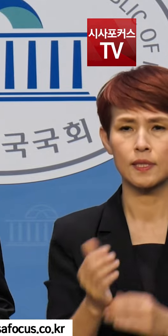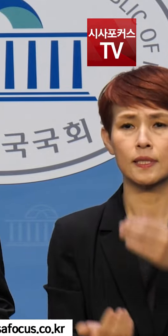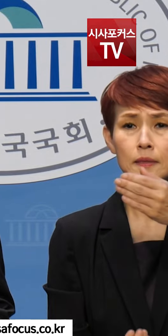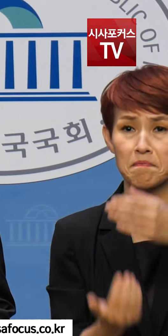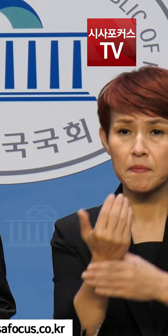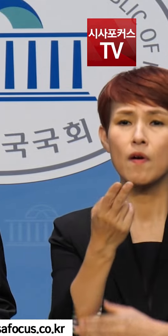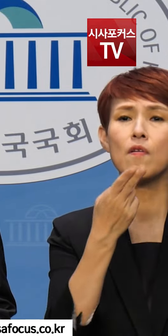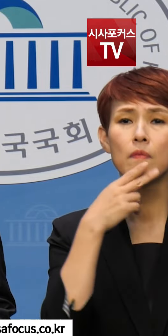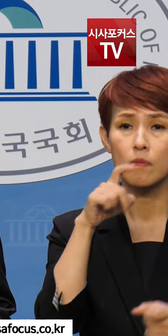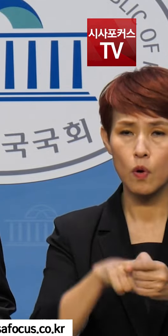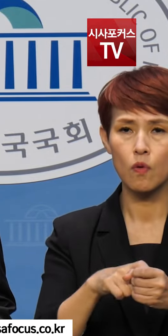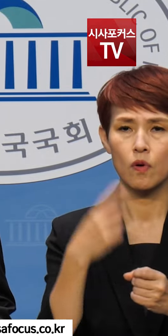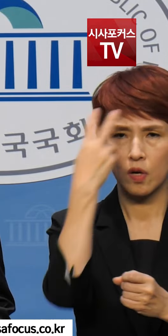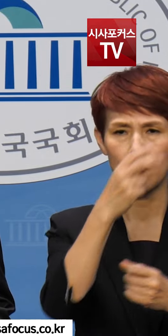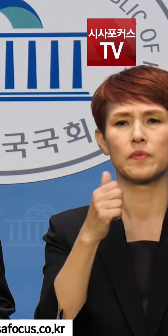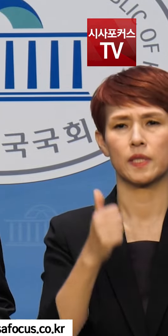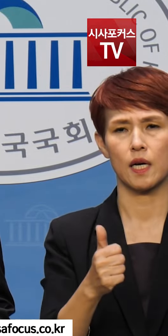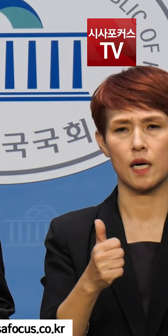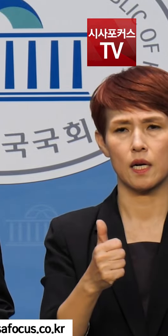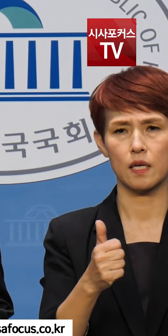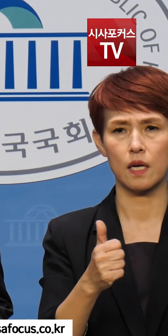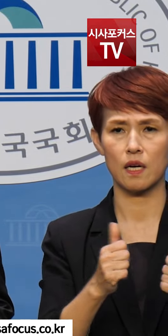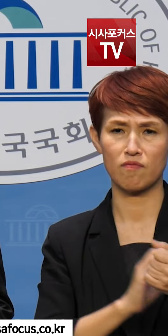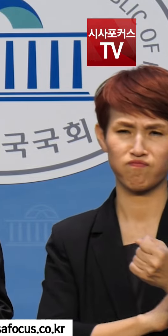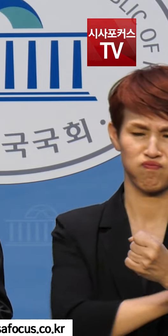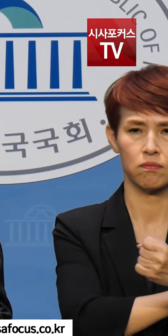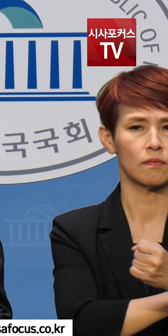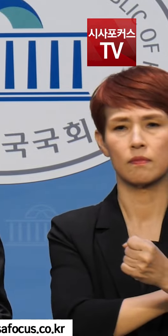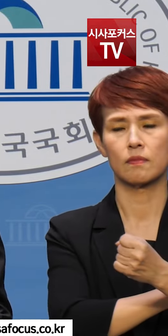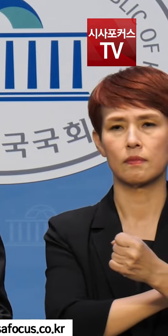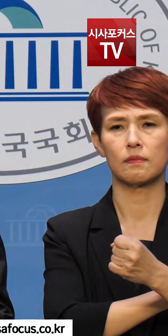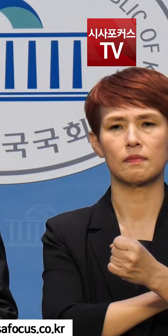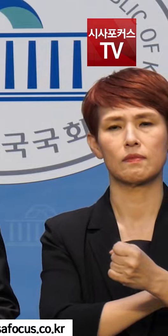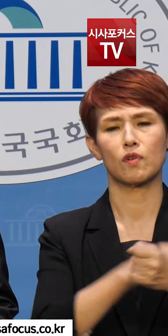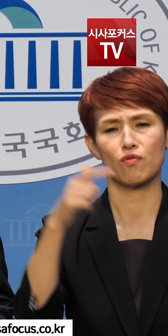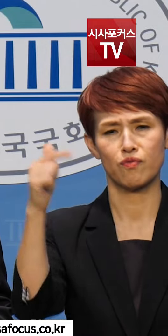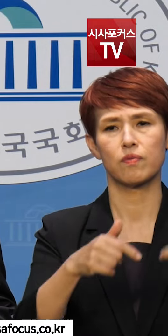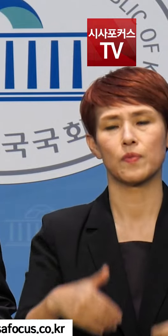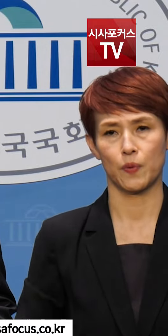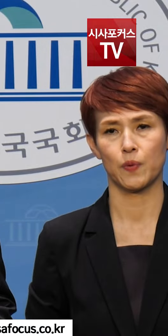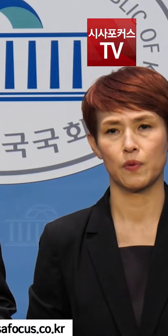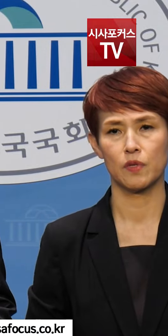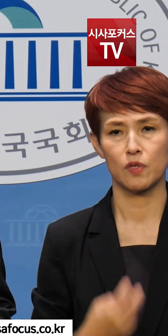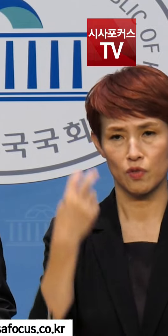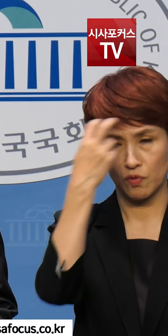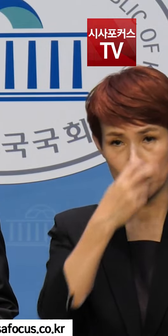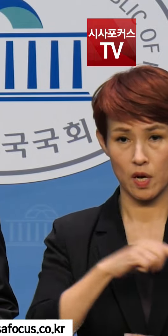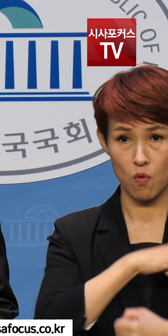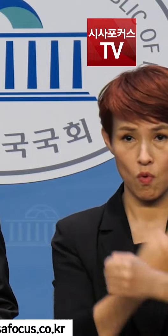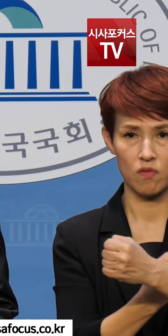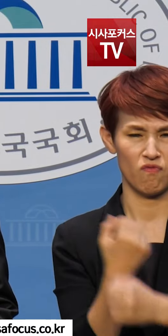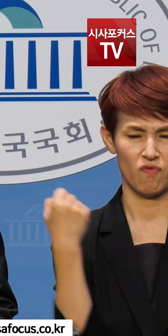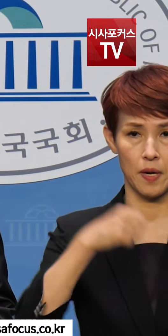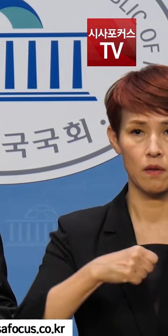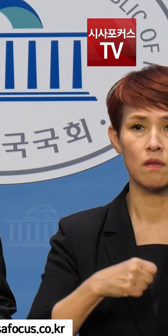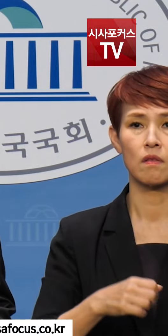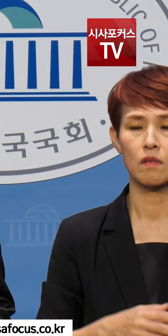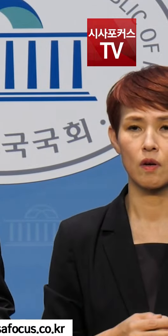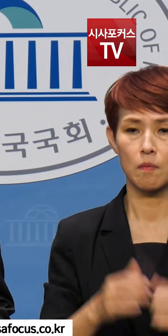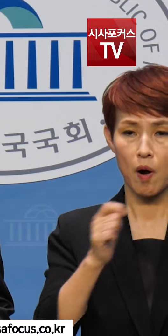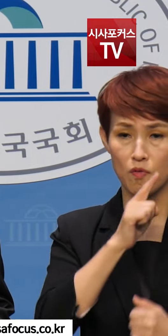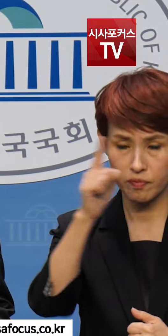위해서는 검찰의 무소불위 권한을 축소해야 합니다. 수사권을 이관하고 기소기관이라는